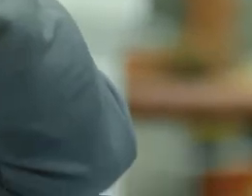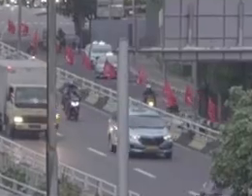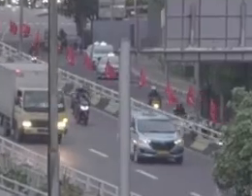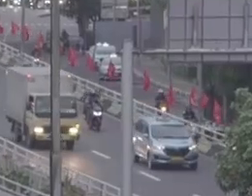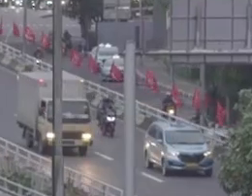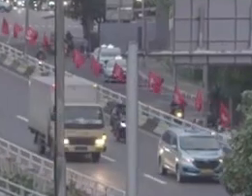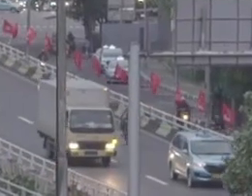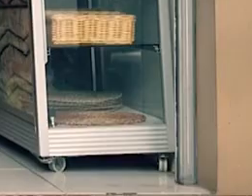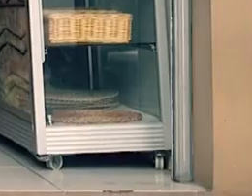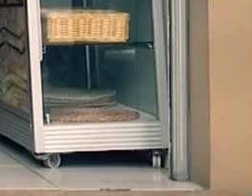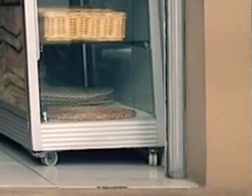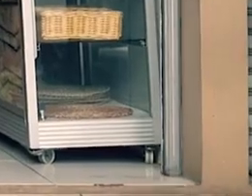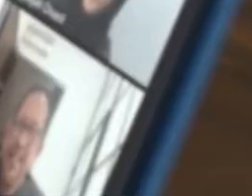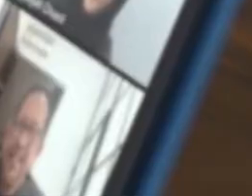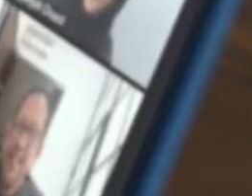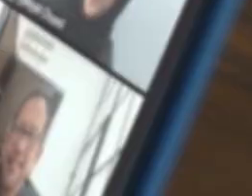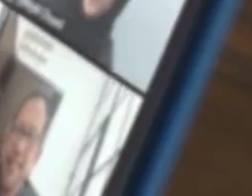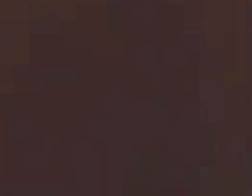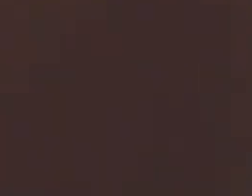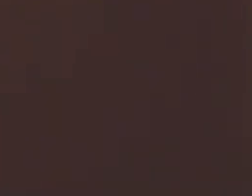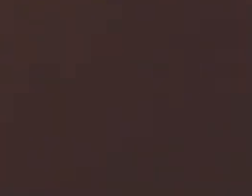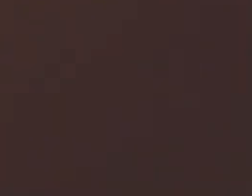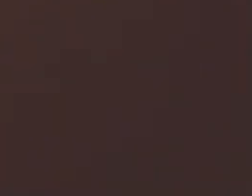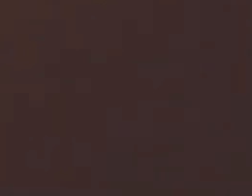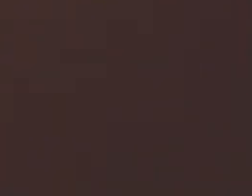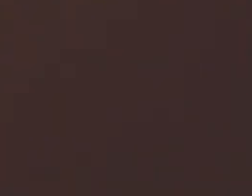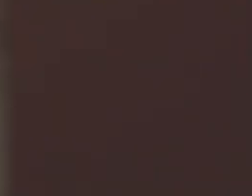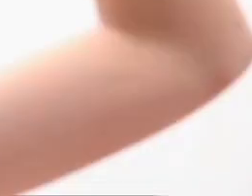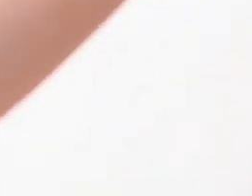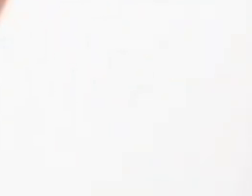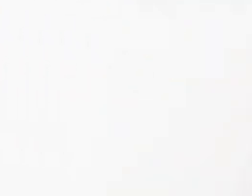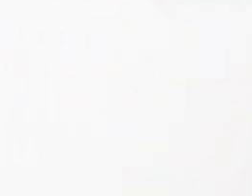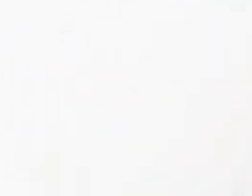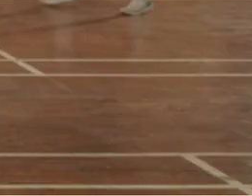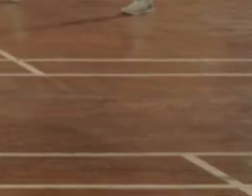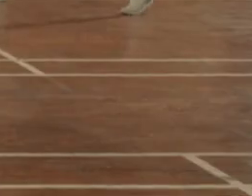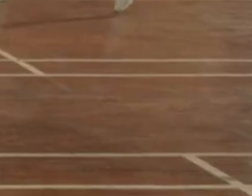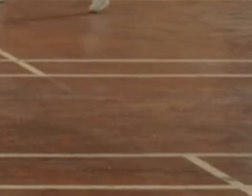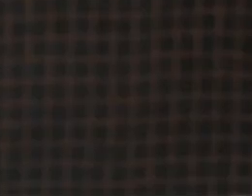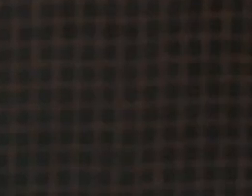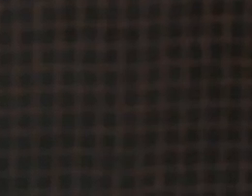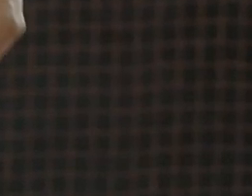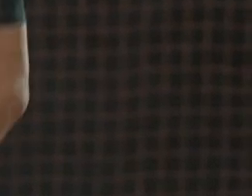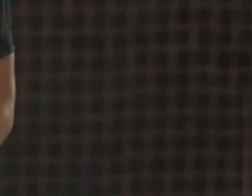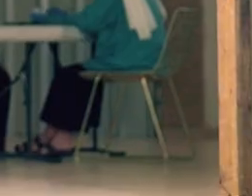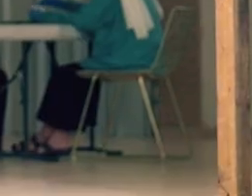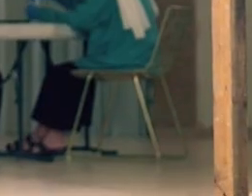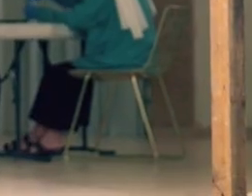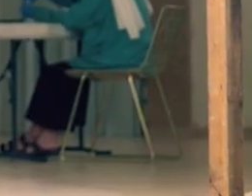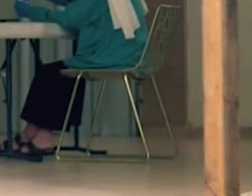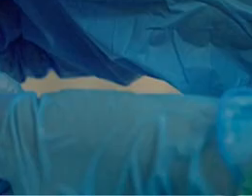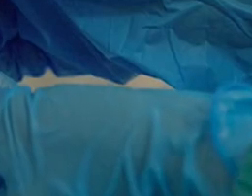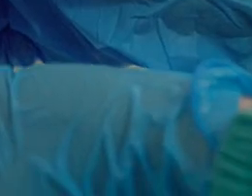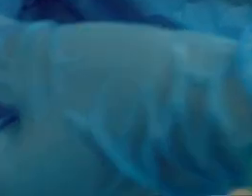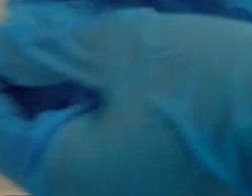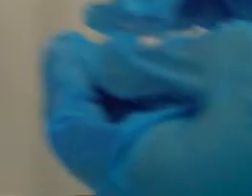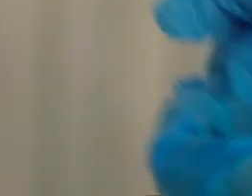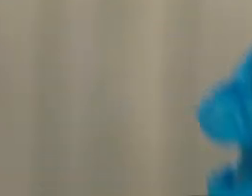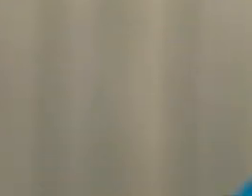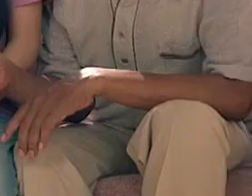kurang Blitz dan hanya untuk yang perlu rutin olahraga dan vaksinasi lengkap demi